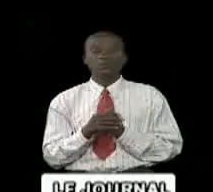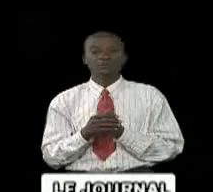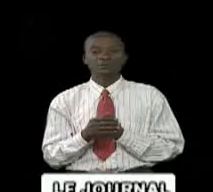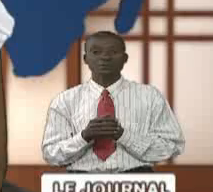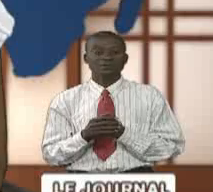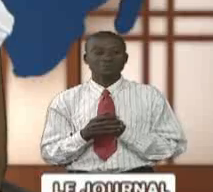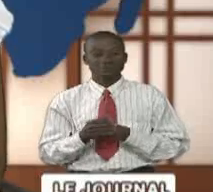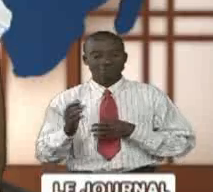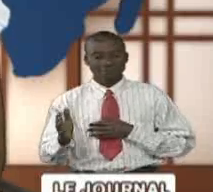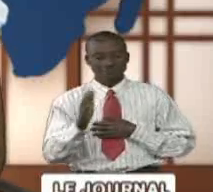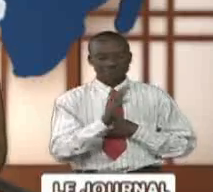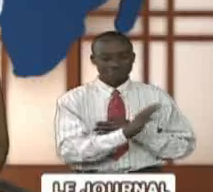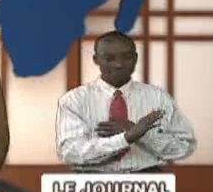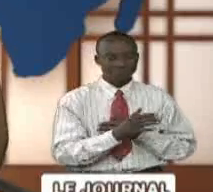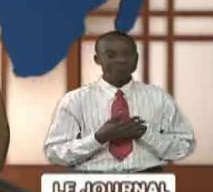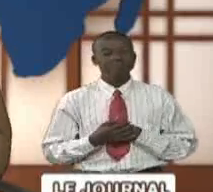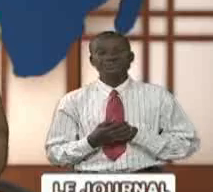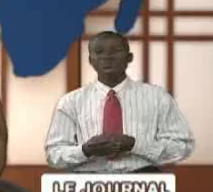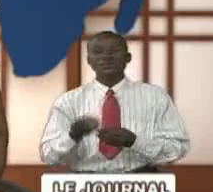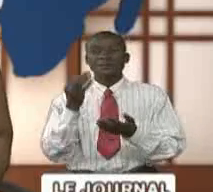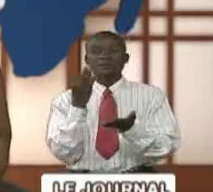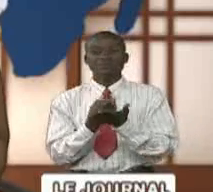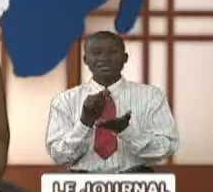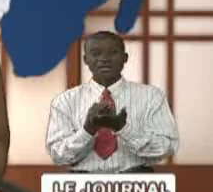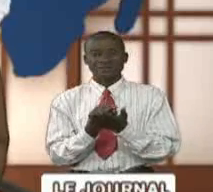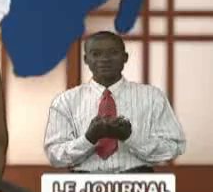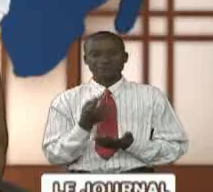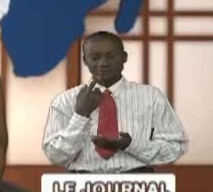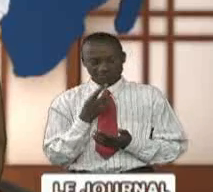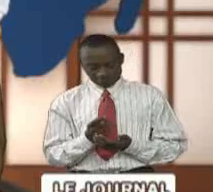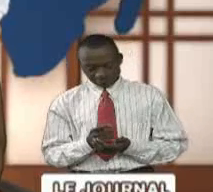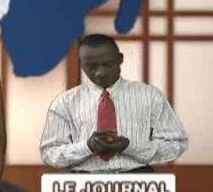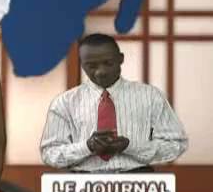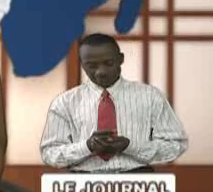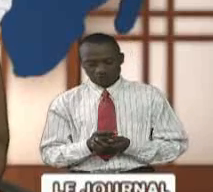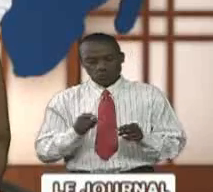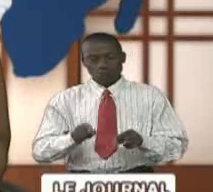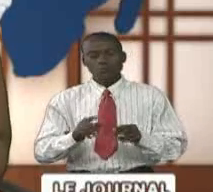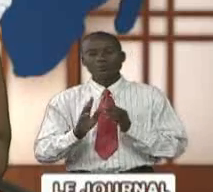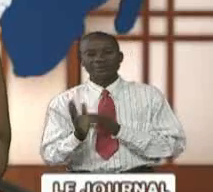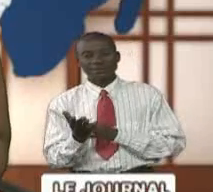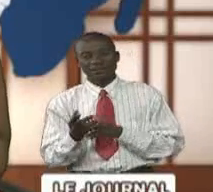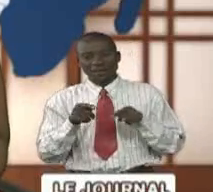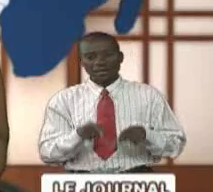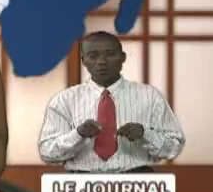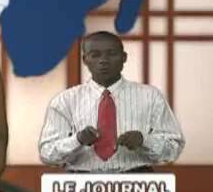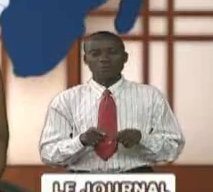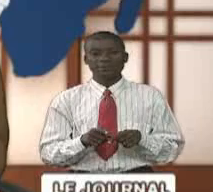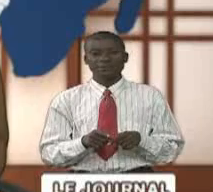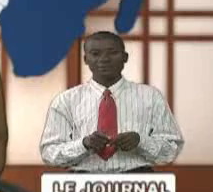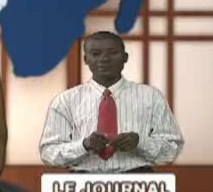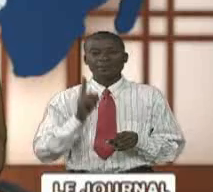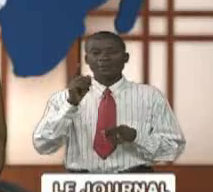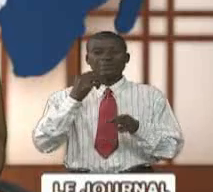corps. Parlons finances. Kinshasa abrite depuis ce matin le premier travaux